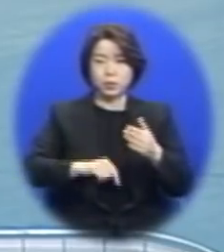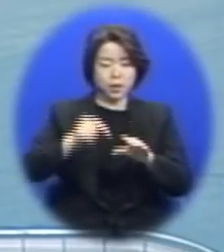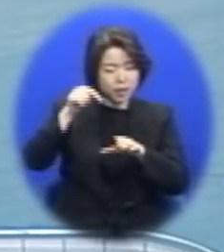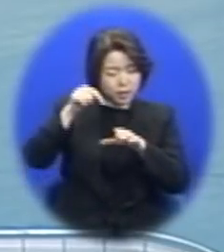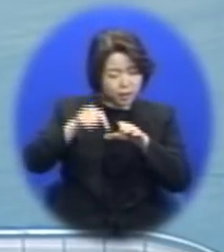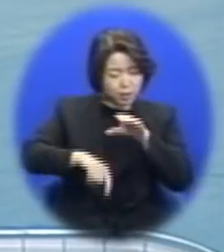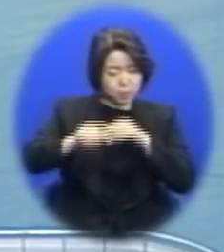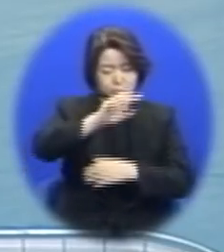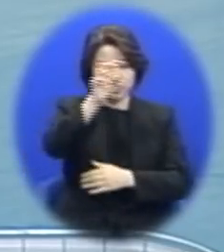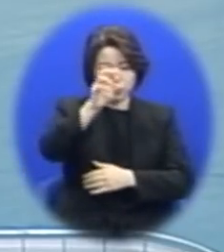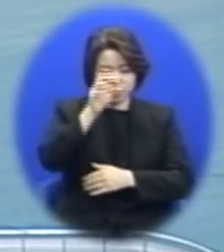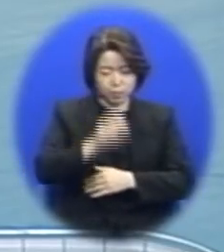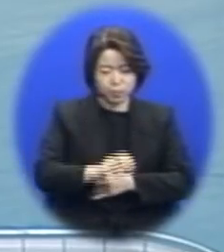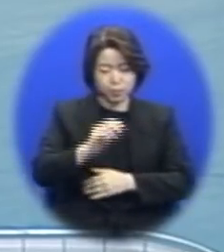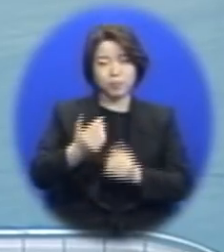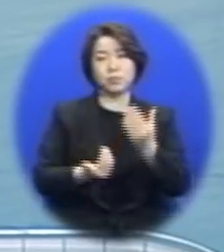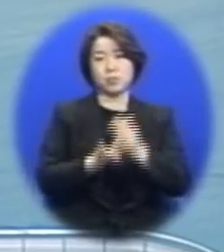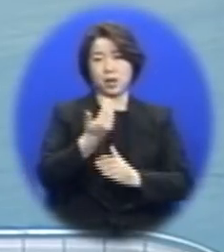깊은 질문이 생겼어요.